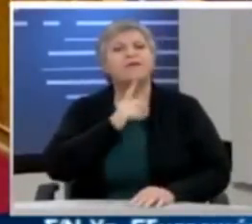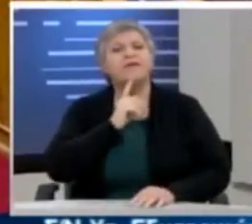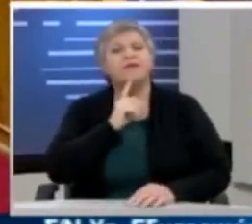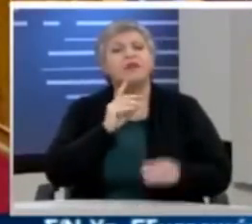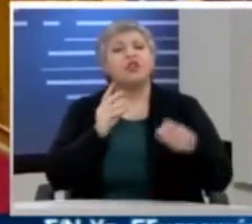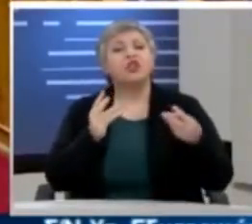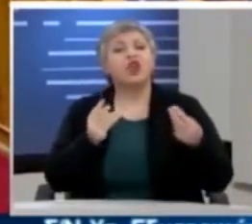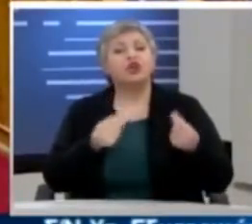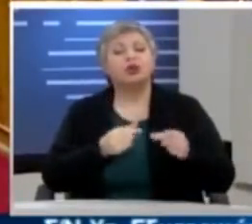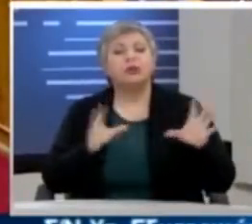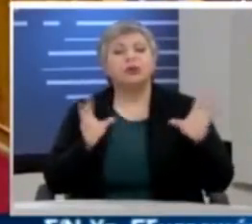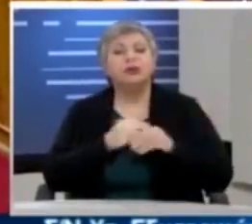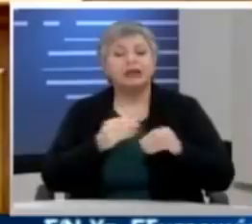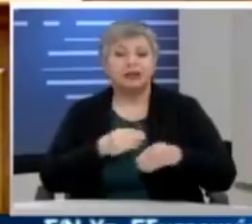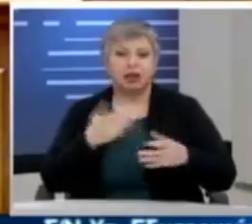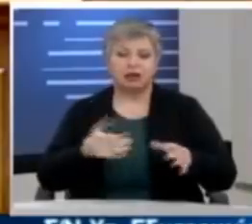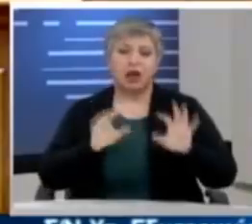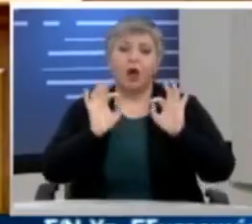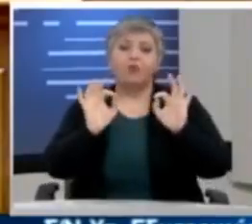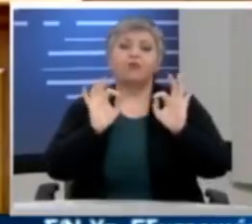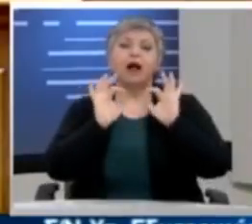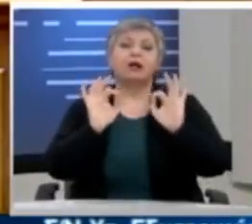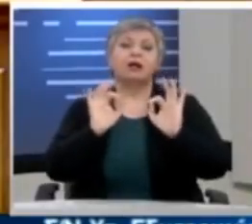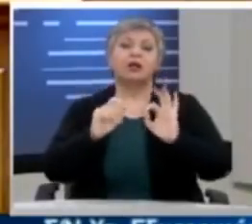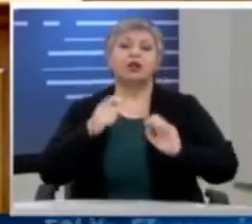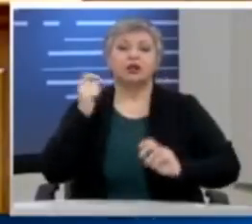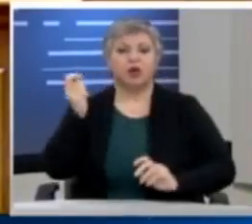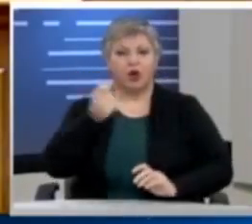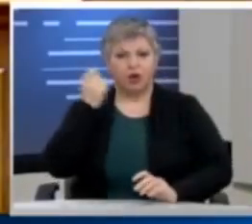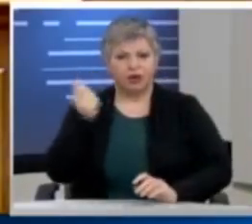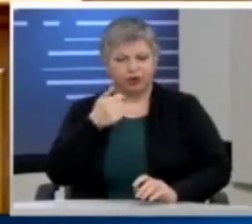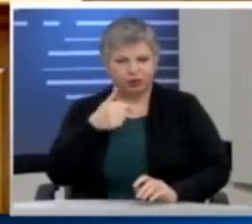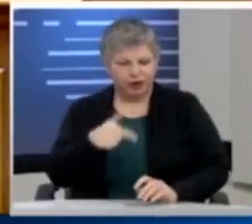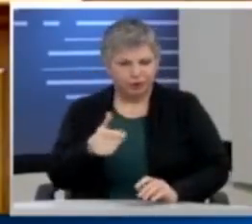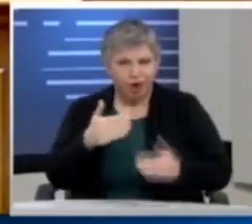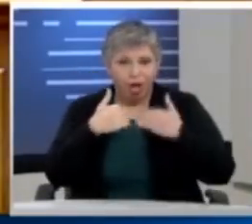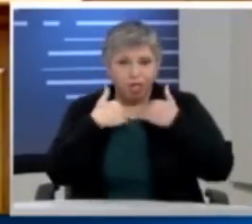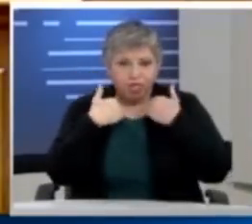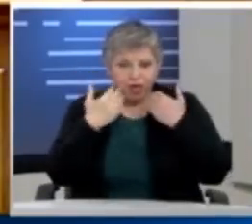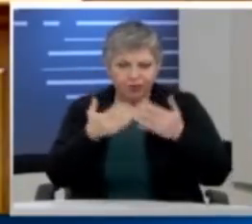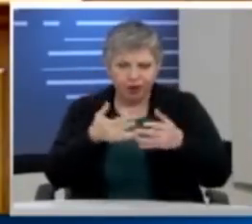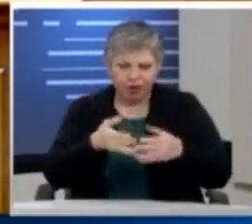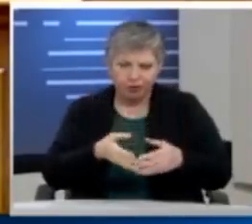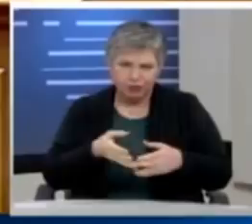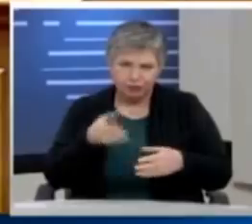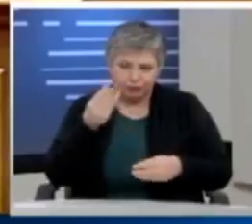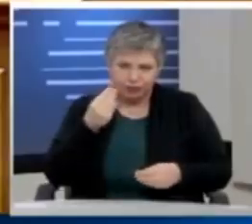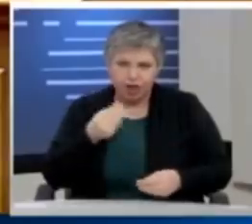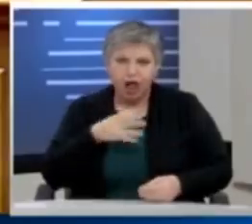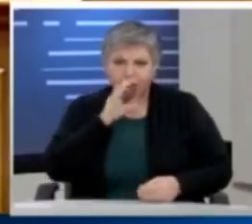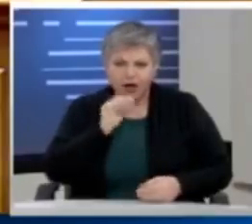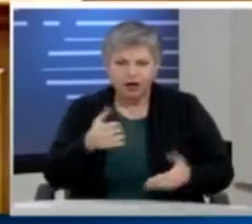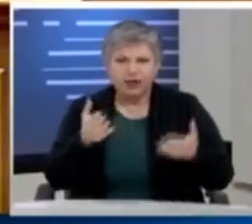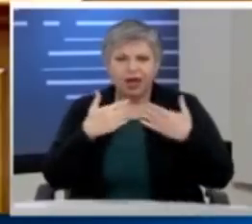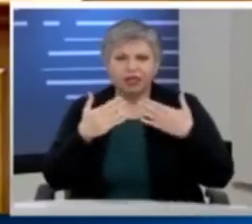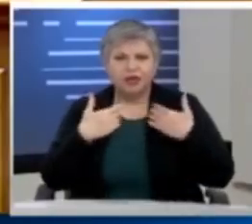περί μακεδονικού έθνους. Η θέση αυτή δεν πατάει στην πραγματικότητα, γιατί δεν πληρεί στην ενότητά τους